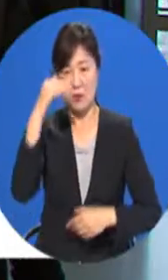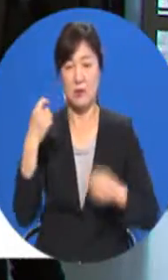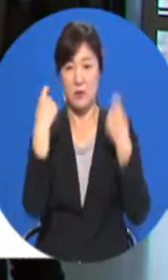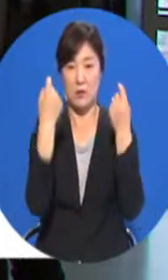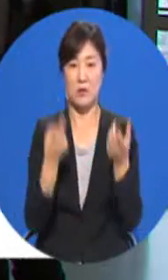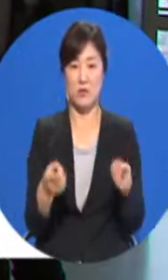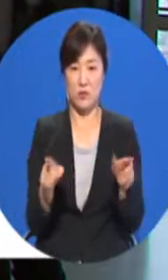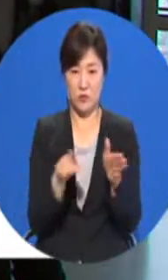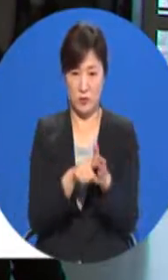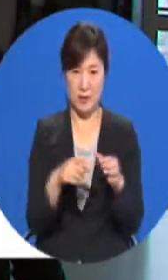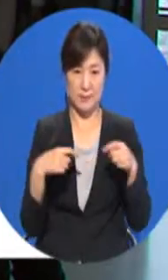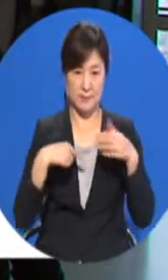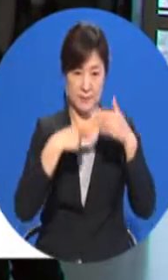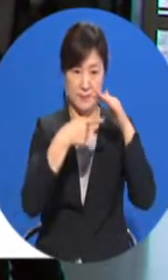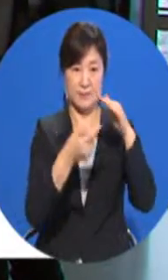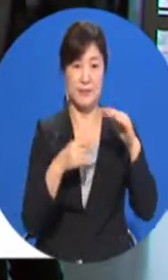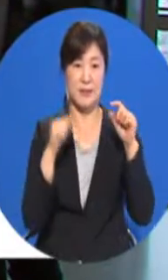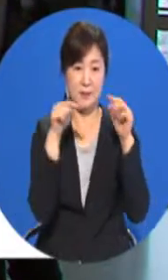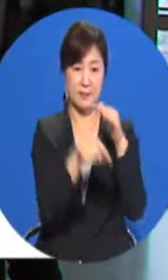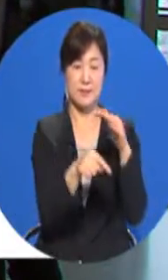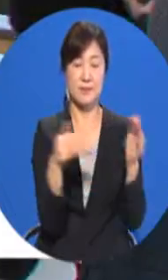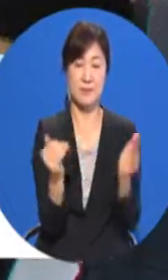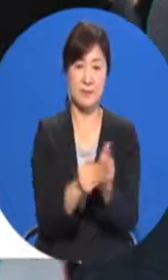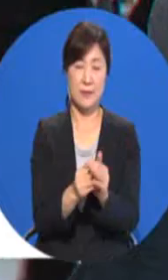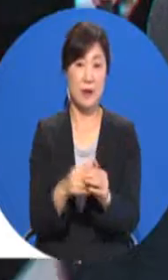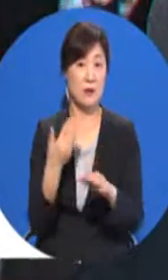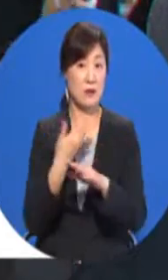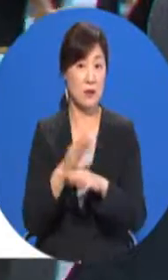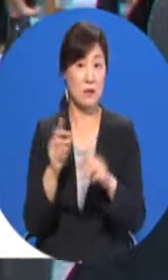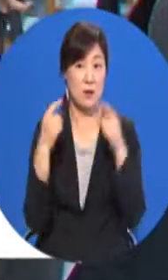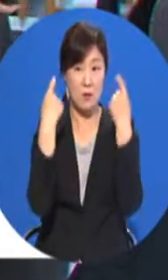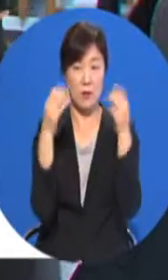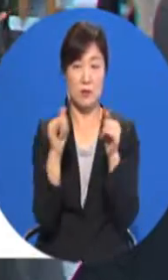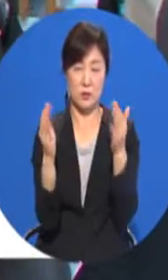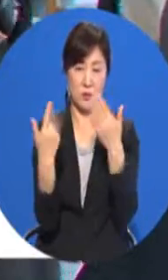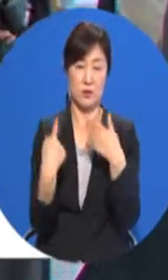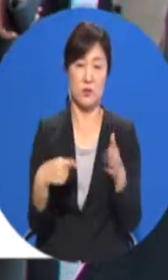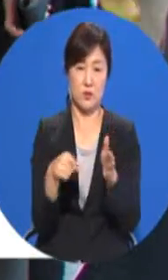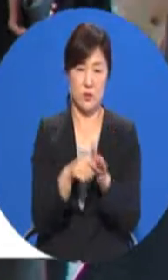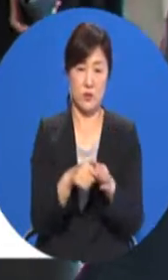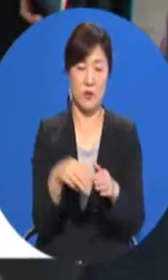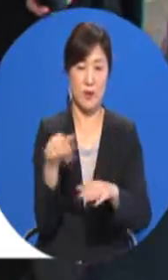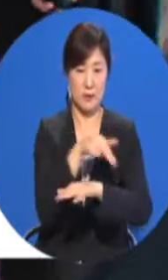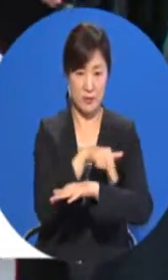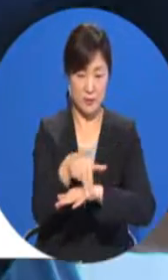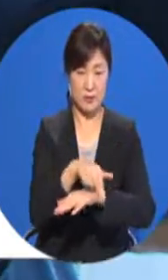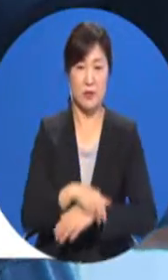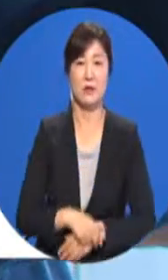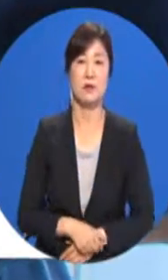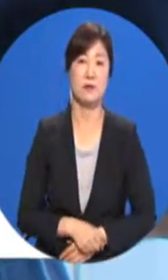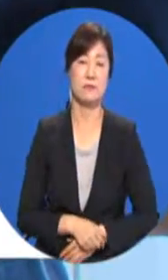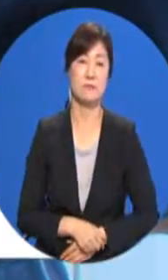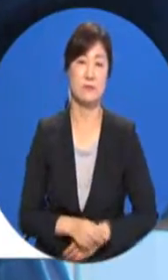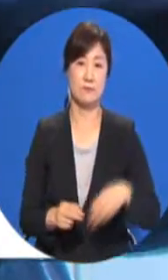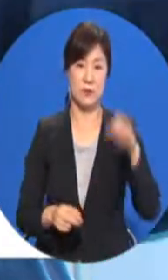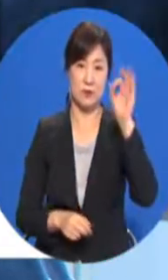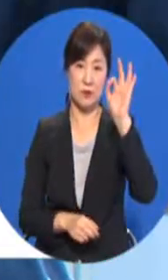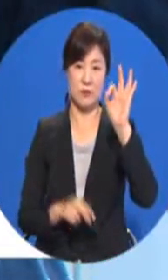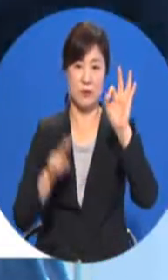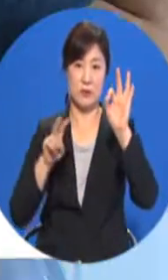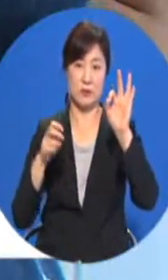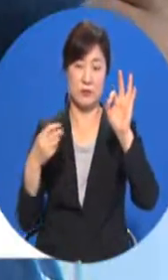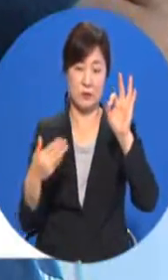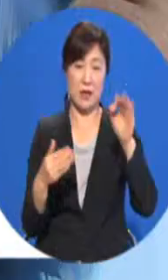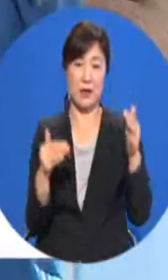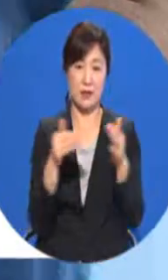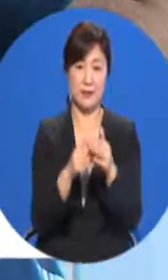찾았습니다. 여수 크루즈 부두 활성화와 외국인 관광객 유치를 위해 기획된 이번 행사는 오는 29일까지 진행되며